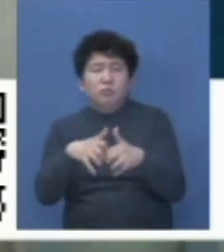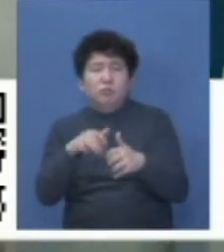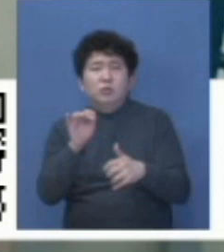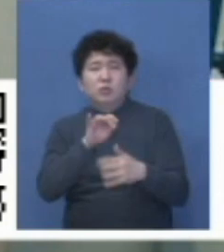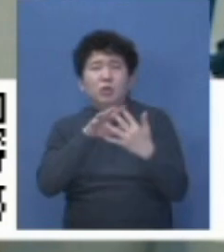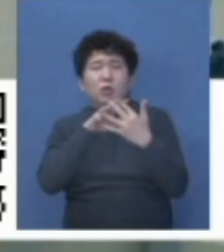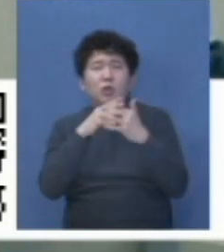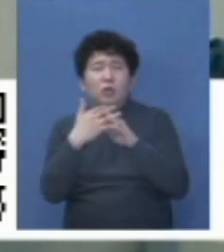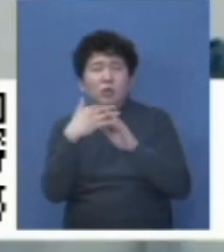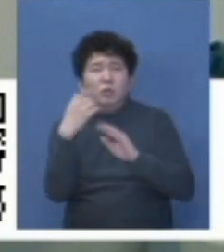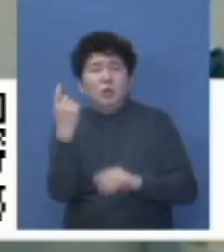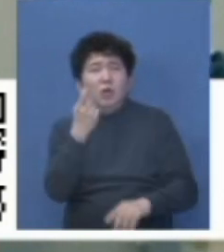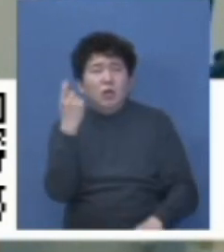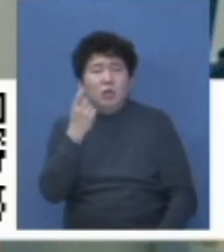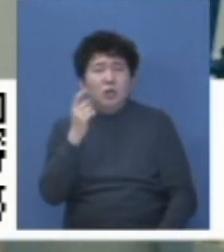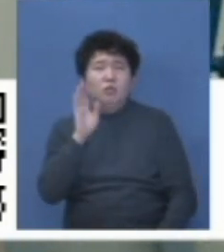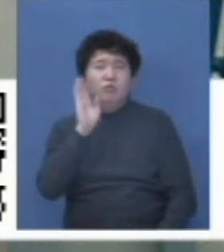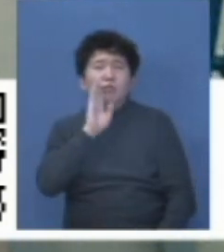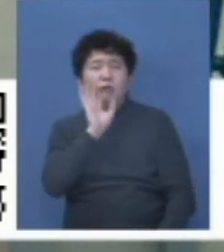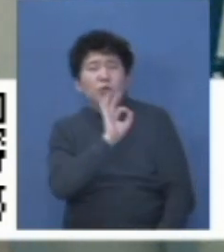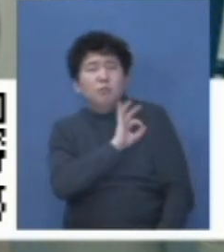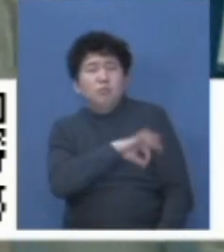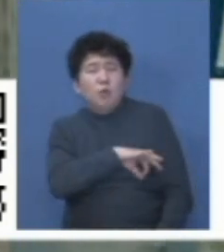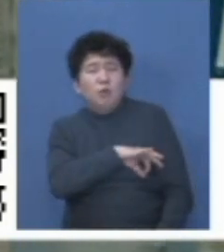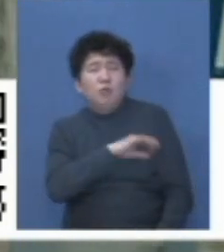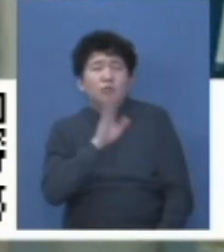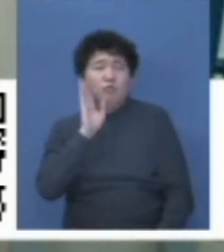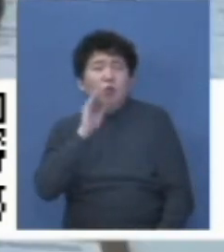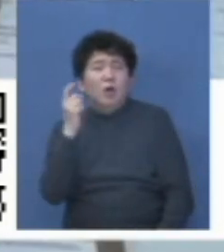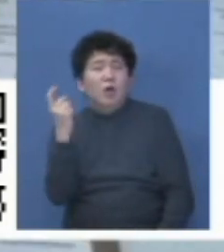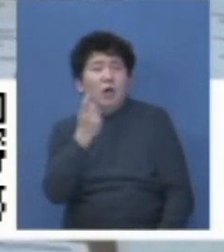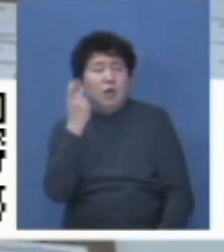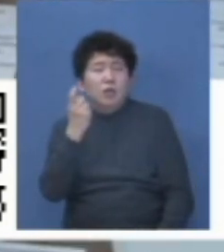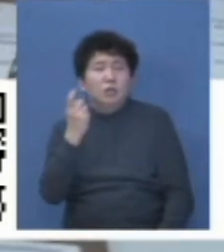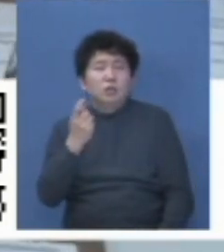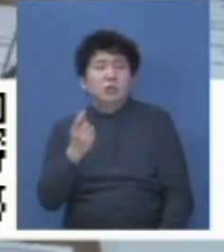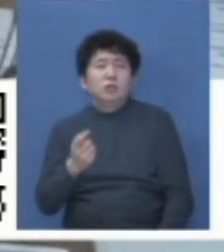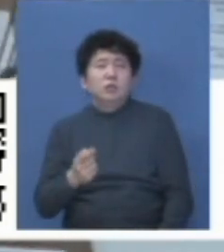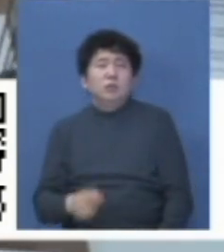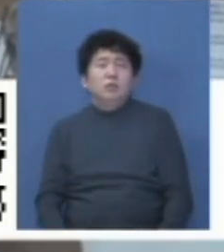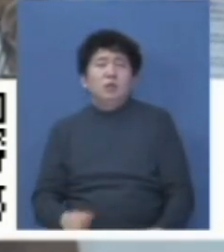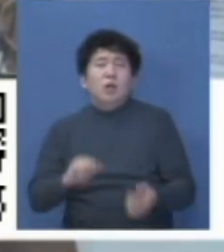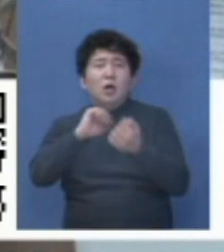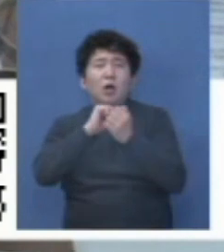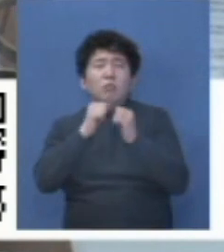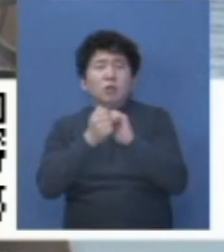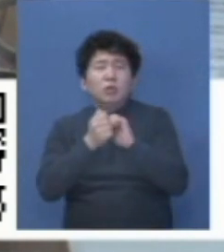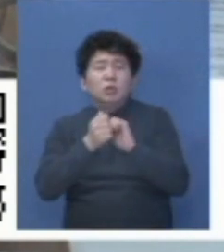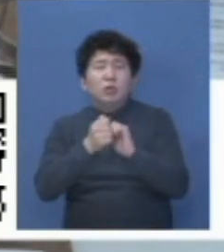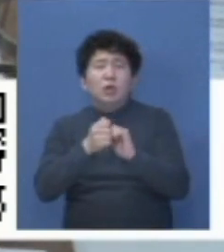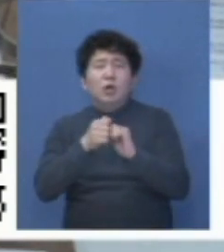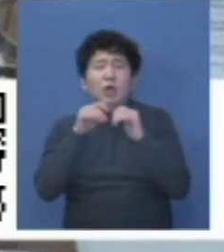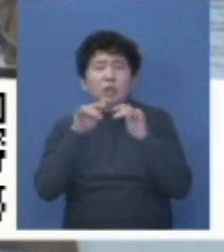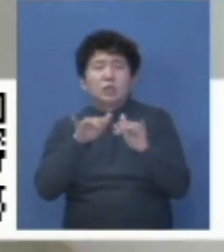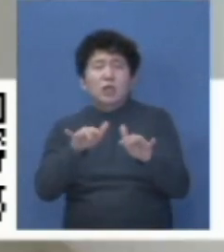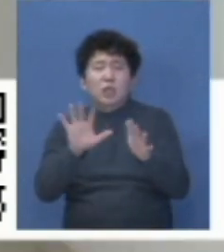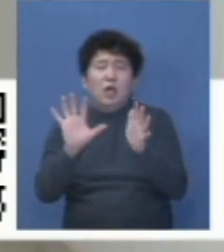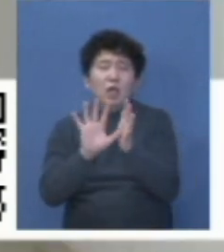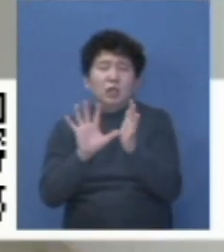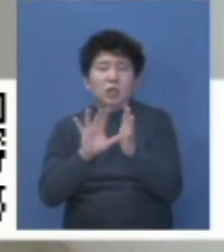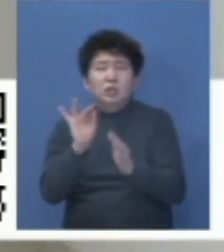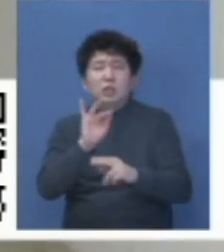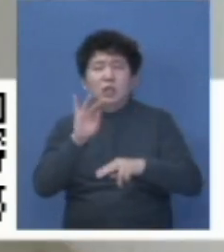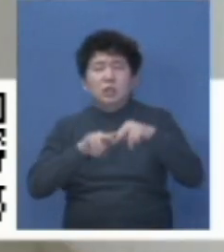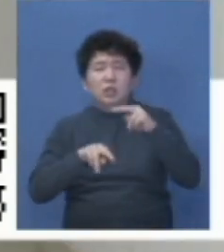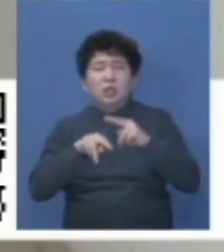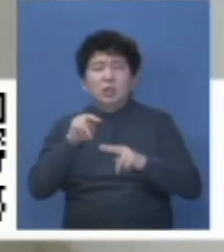мехатроники, водного хозяйства и водопользования, геологии и горного дела, информационных технологий, энергетики и строительства. Самое главное,